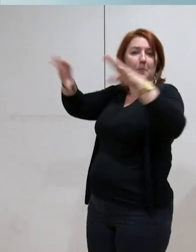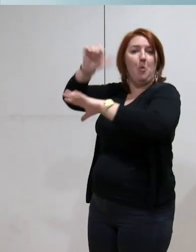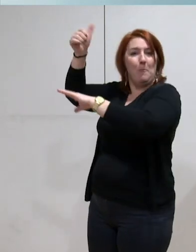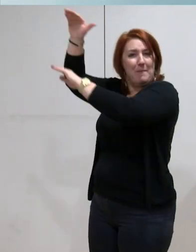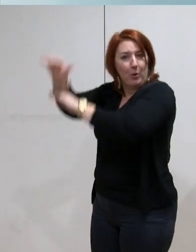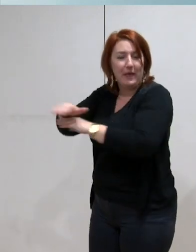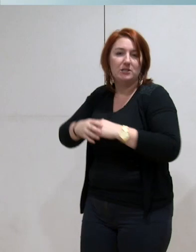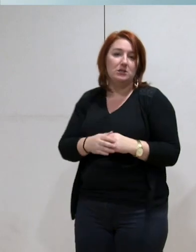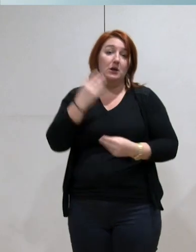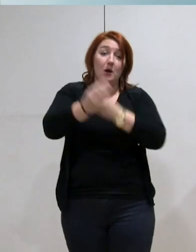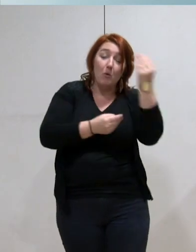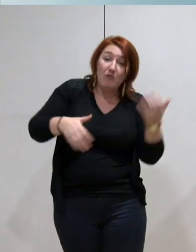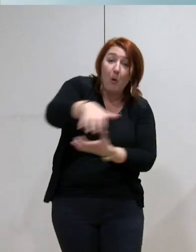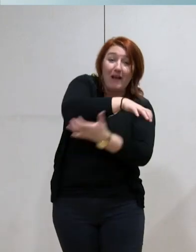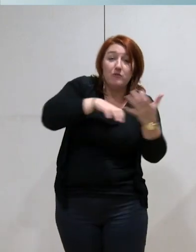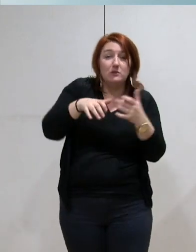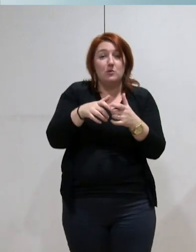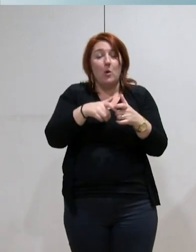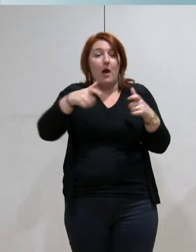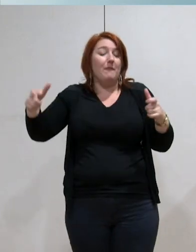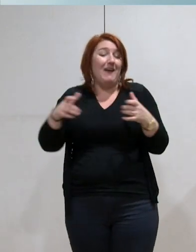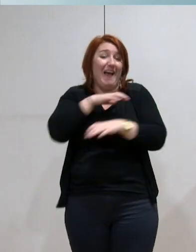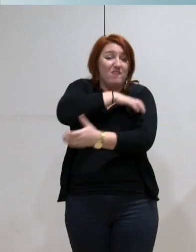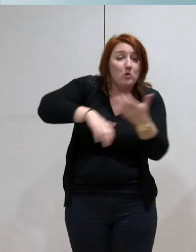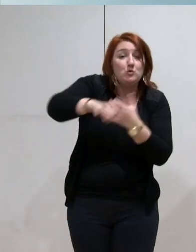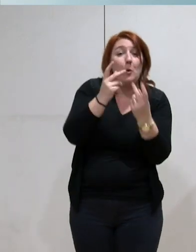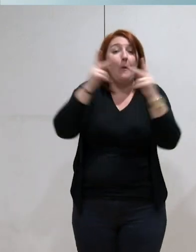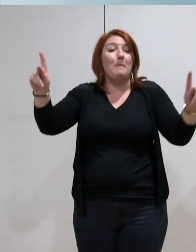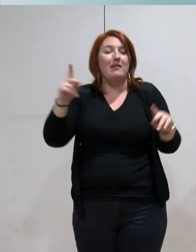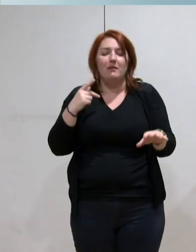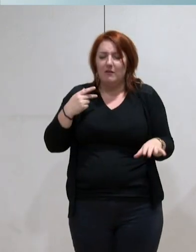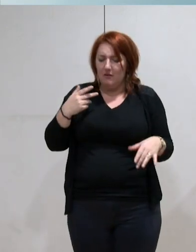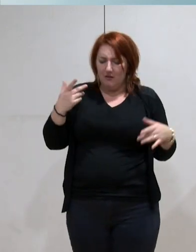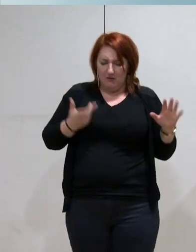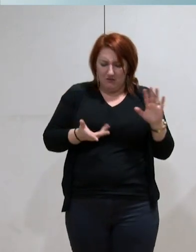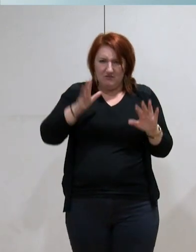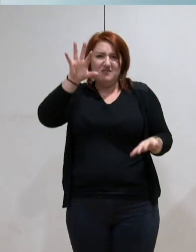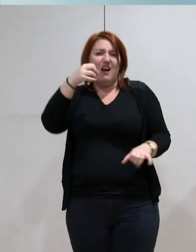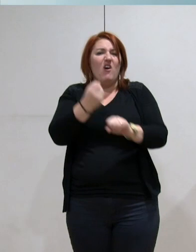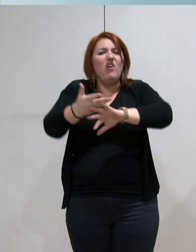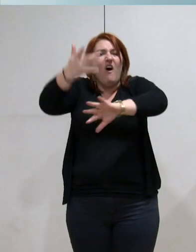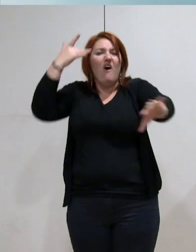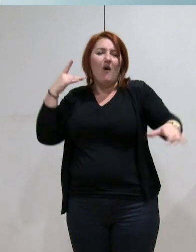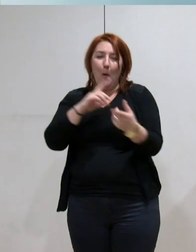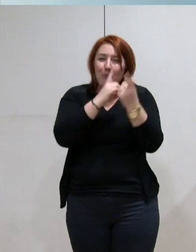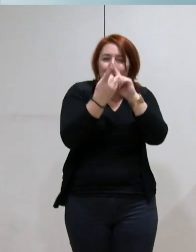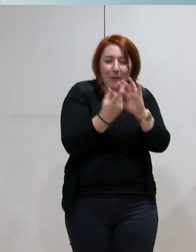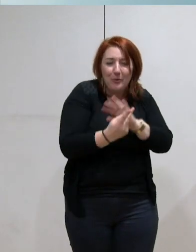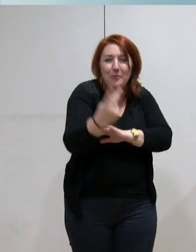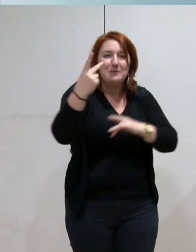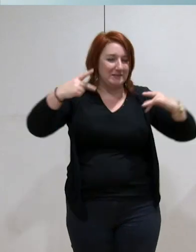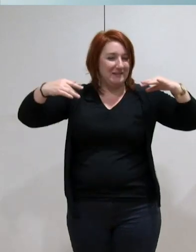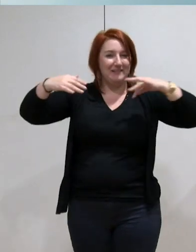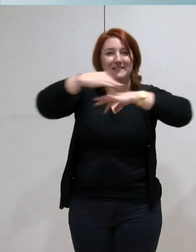révolution urbaine qui avait donné lieu lors de la piétonisation il y a une cinquantaine d'années à une montée de boucliers férocce des commerçants